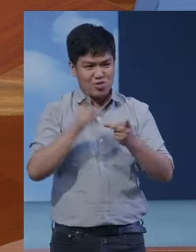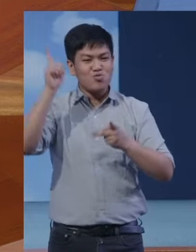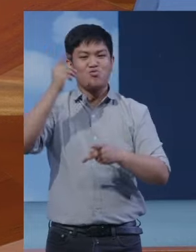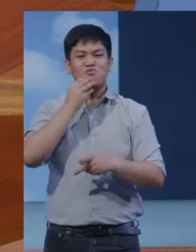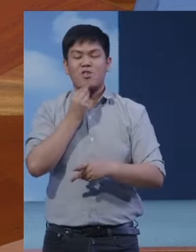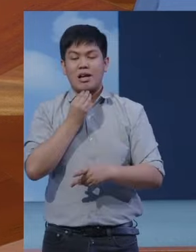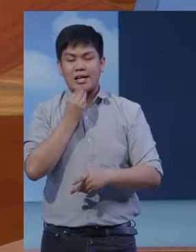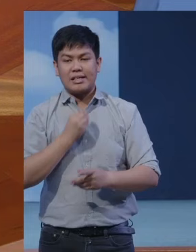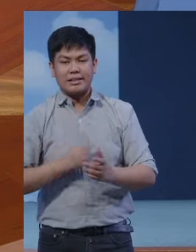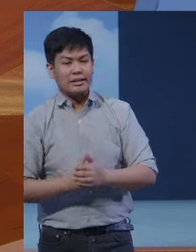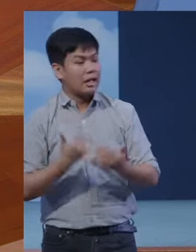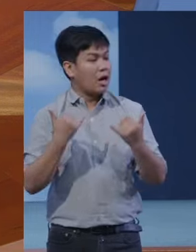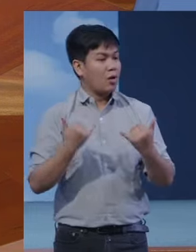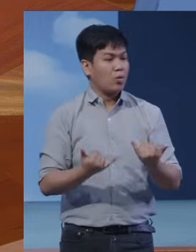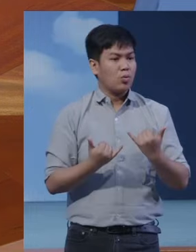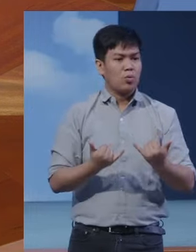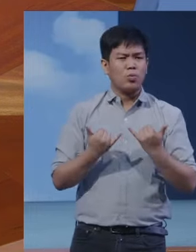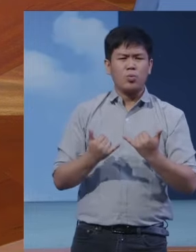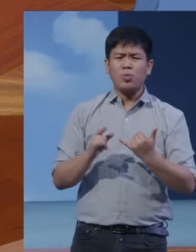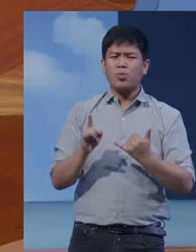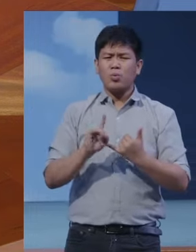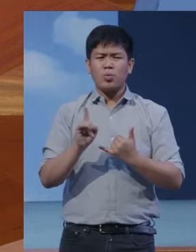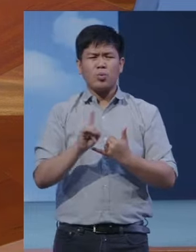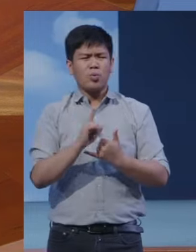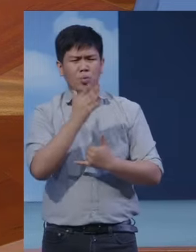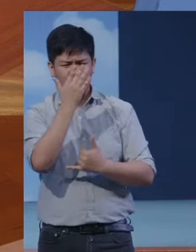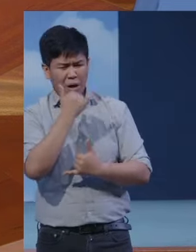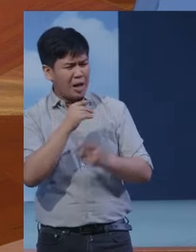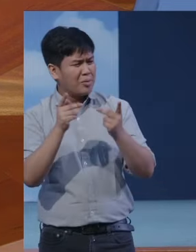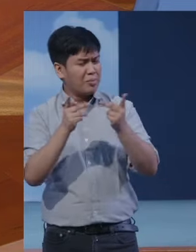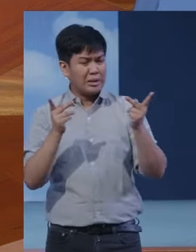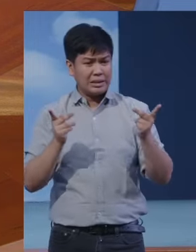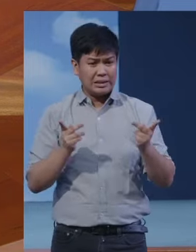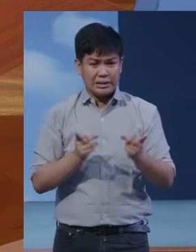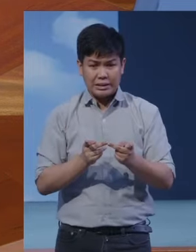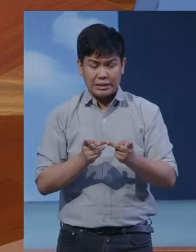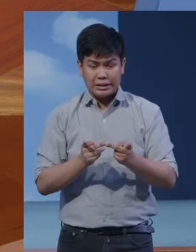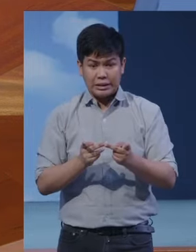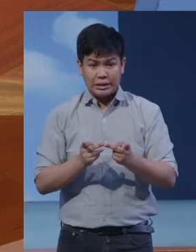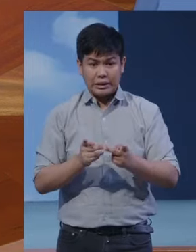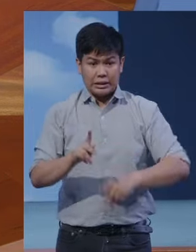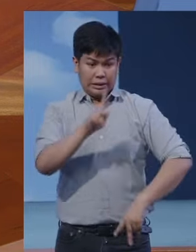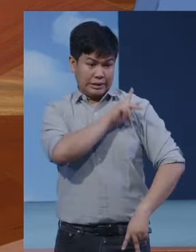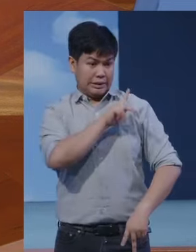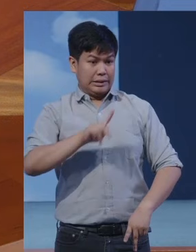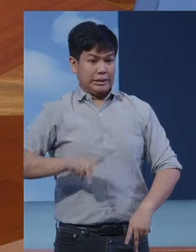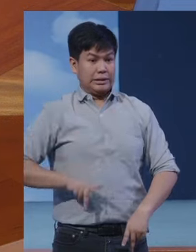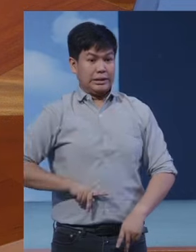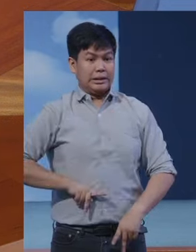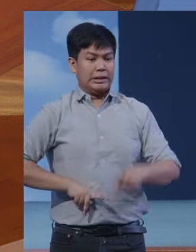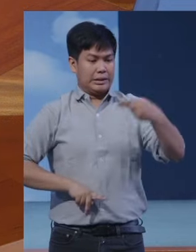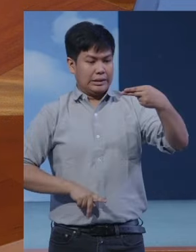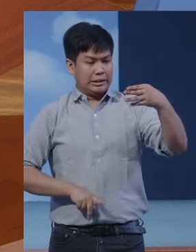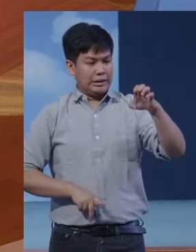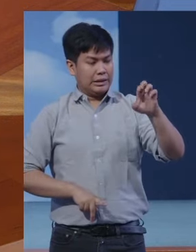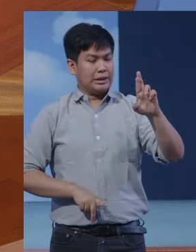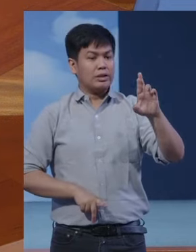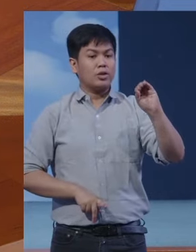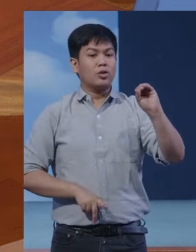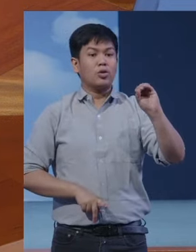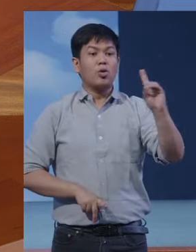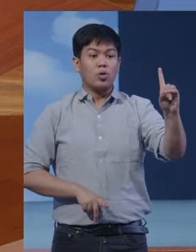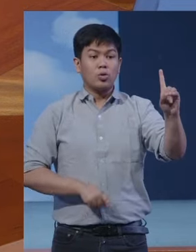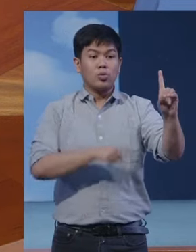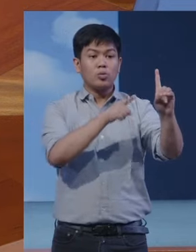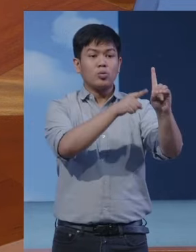nandito siya nandoon siya sa lugar kung saan ang hari ay si herod si herod ang nagpapatay kay